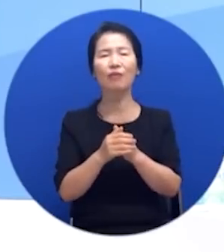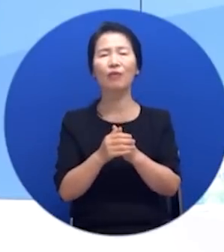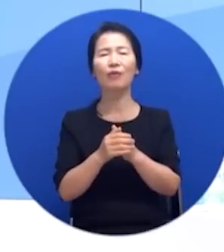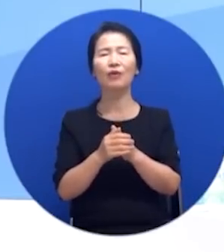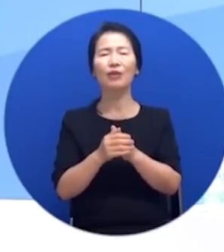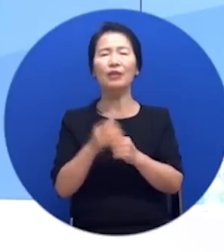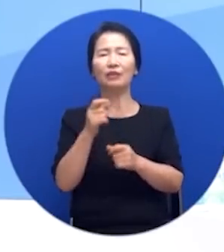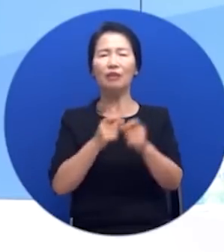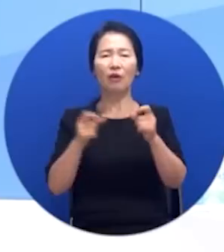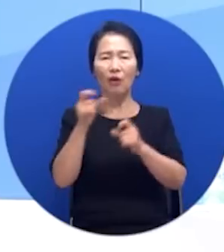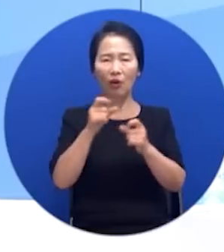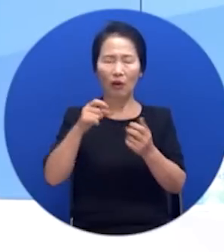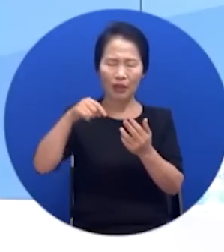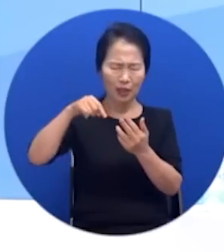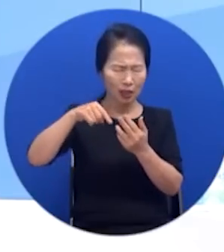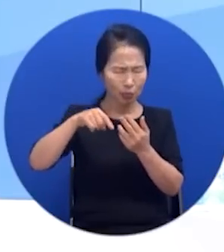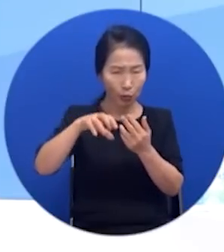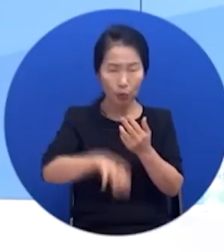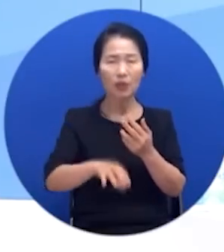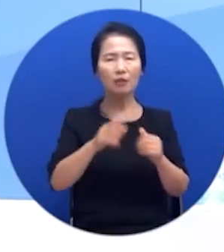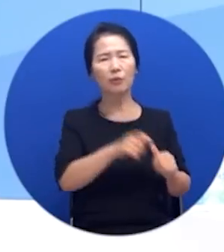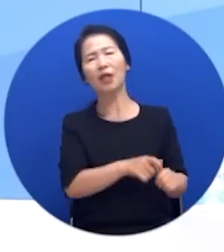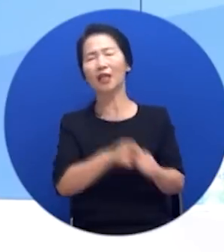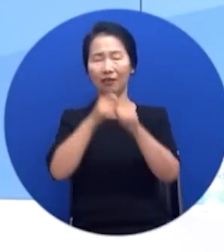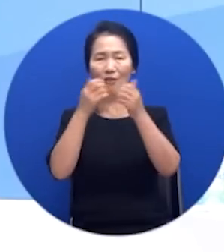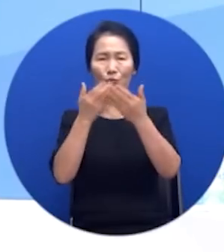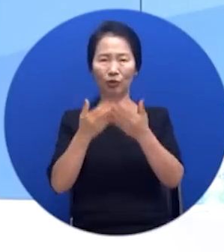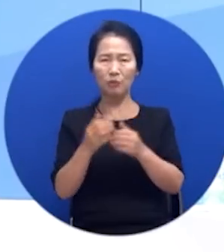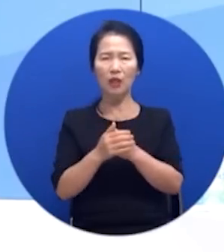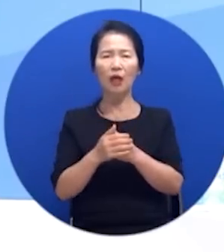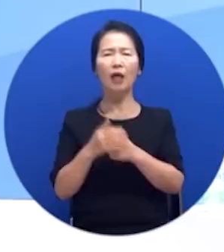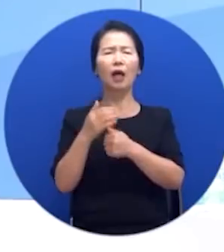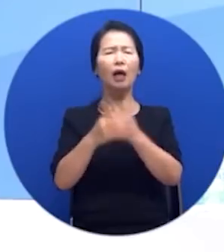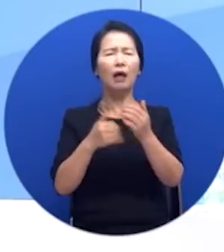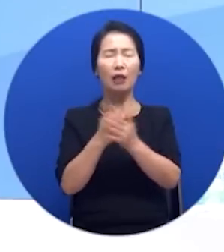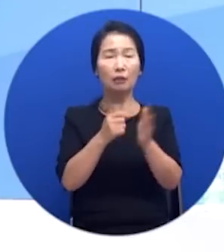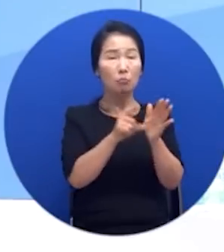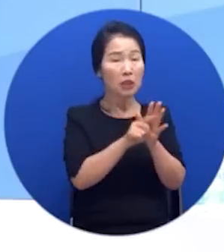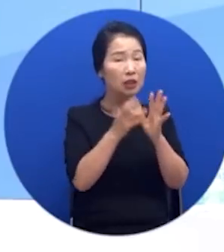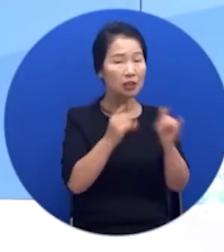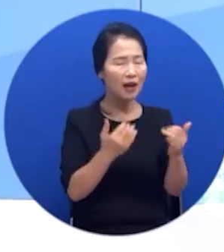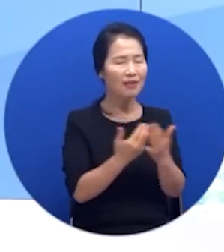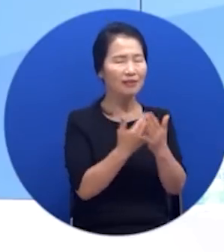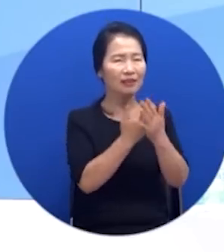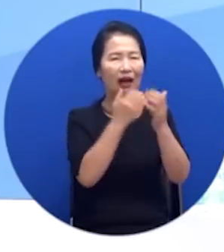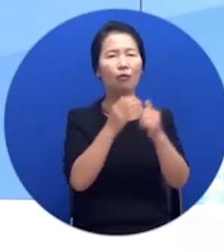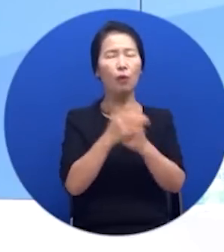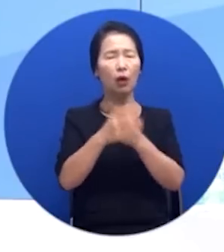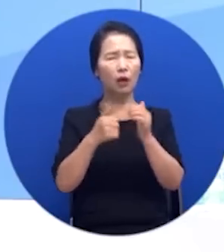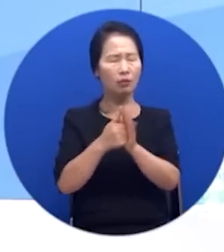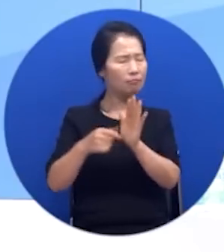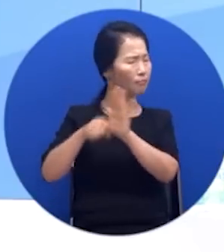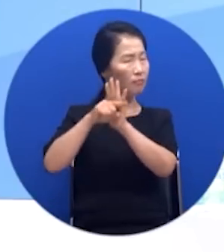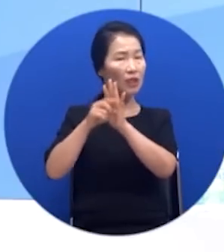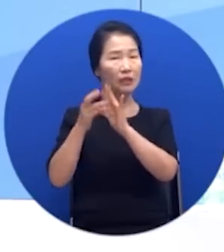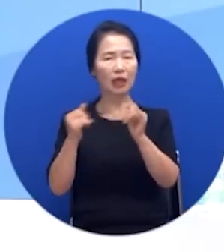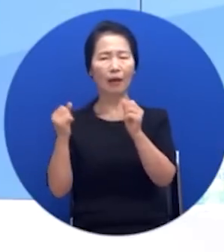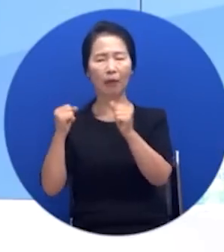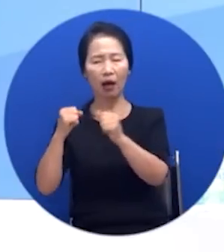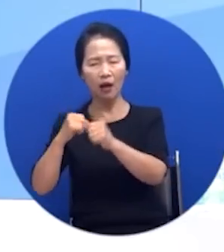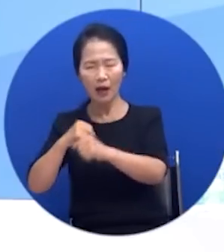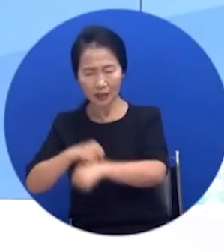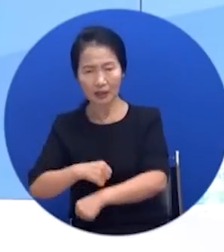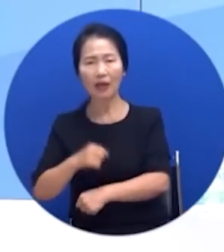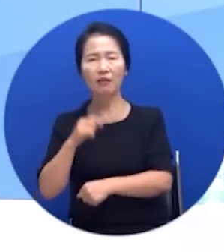곳에서 다시 이끌어 올리시리이다. 하나님, 우리에게 하나님을 믿는 무리는 흥하여 가고 하나님을 부정하는 무리는 망하여 간다는